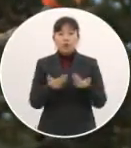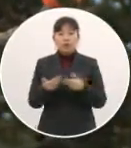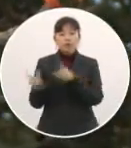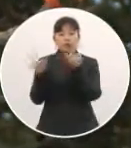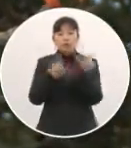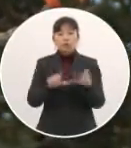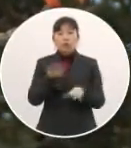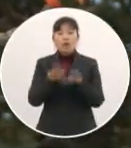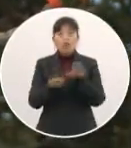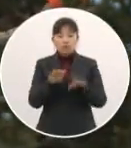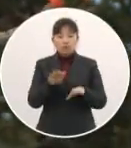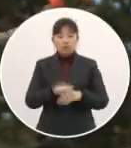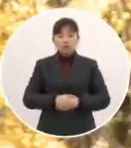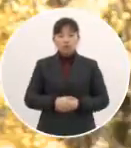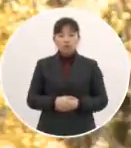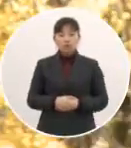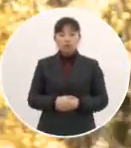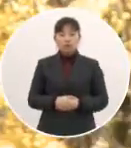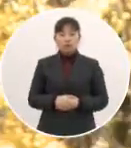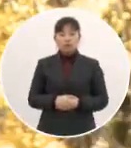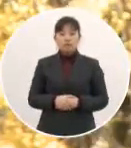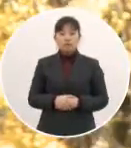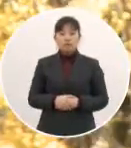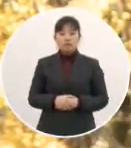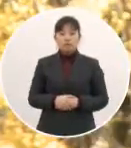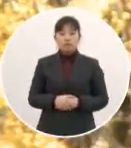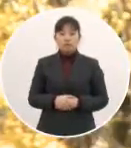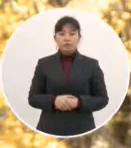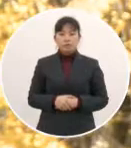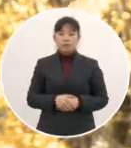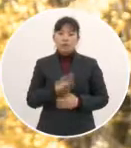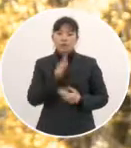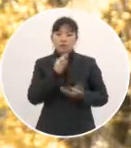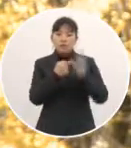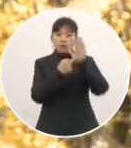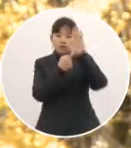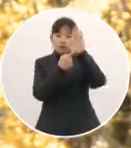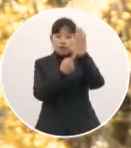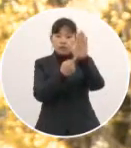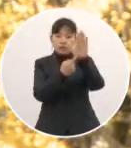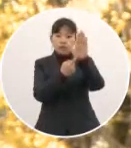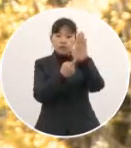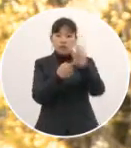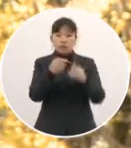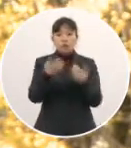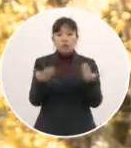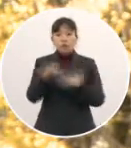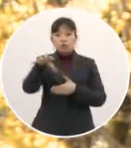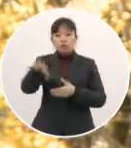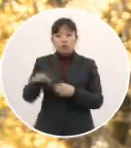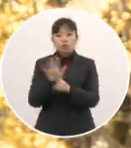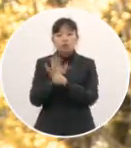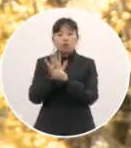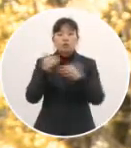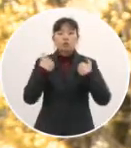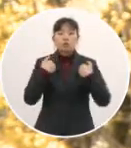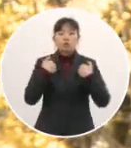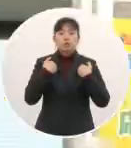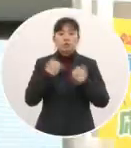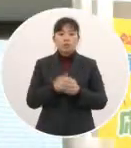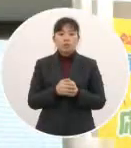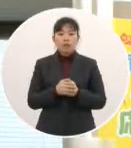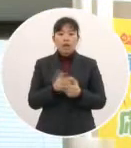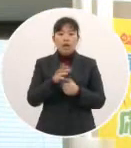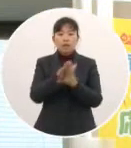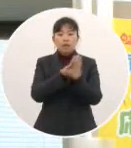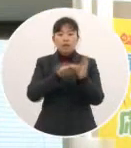ークライフバランス。 その実現のためには職場のサポートが必要だから、愛知県では